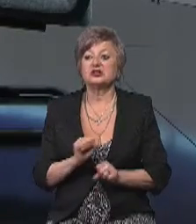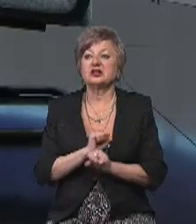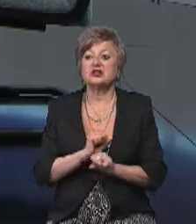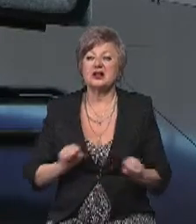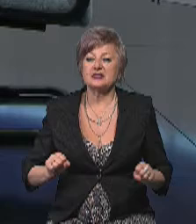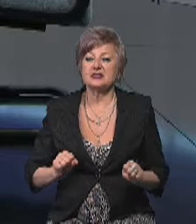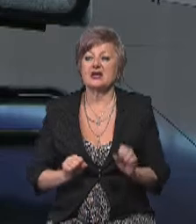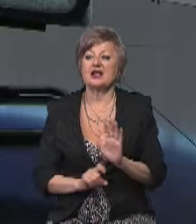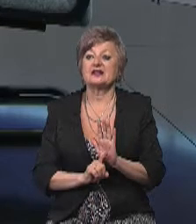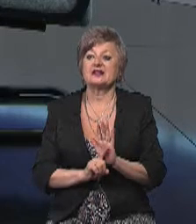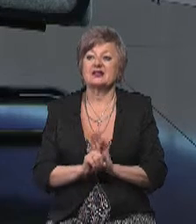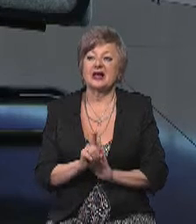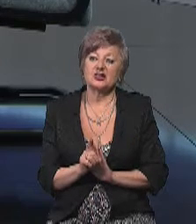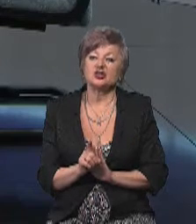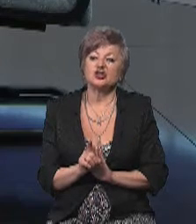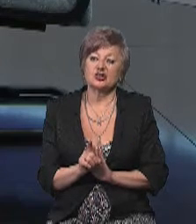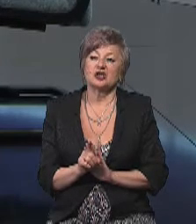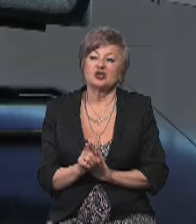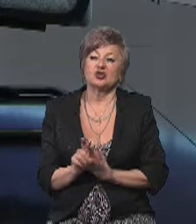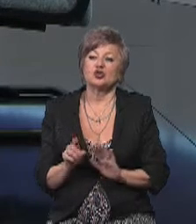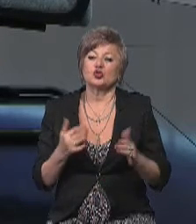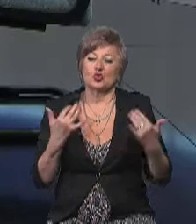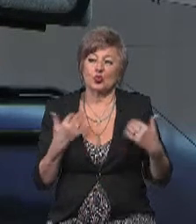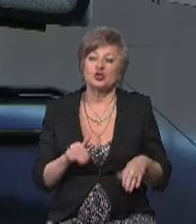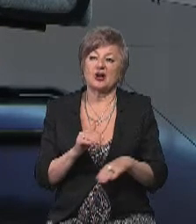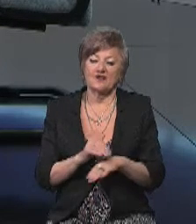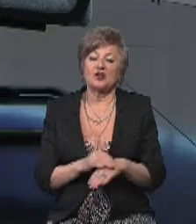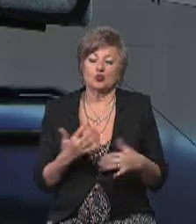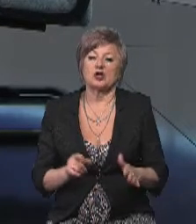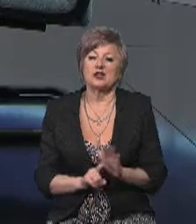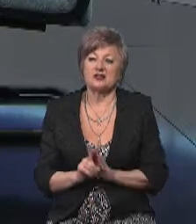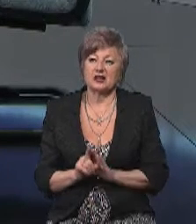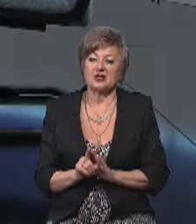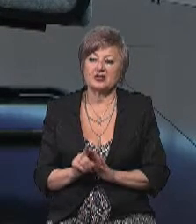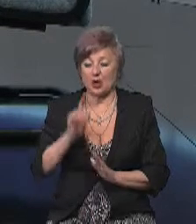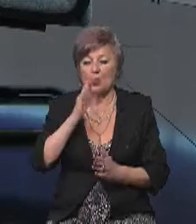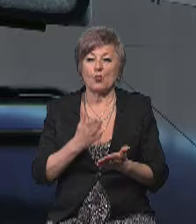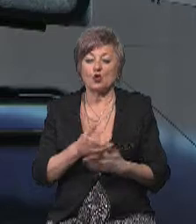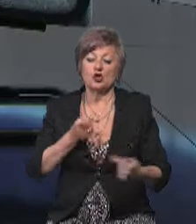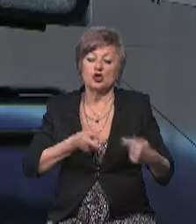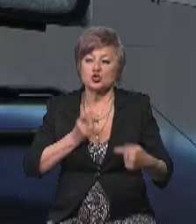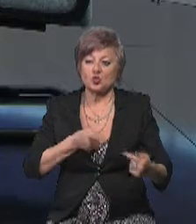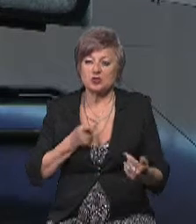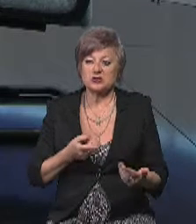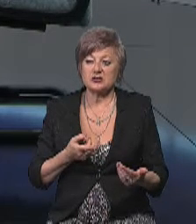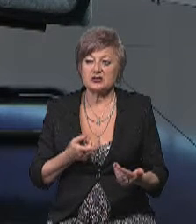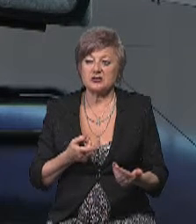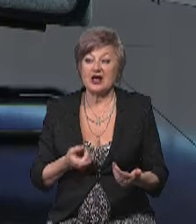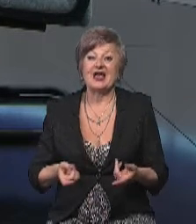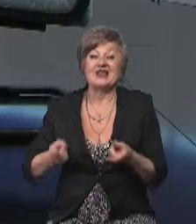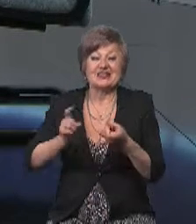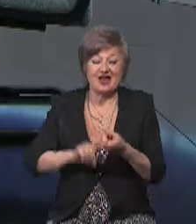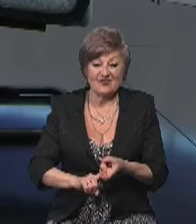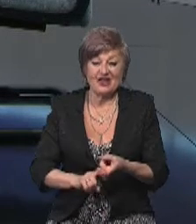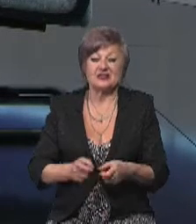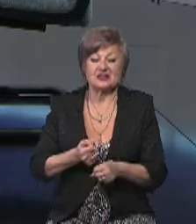скажімо, починати оцю, яка вже зараз фактично почалась, суспільно-політичну дискусію, вона нав'язується, ми